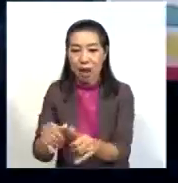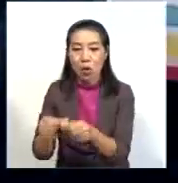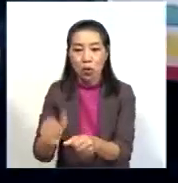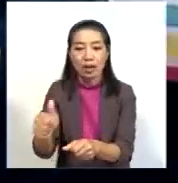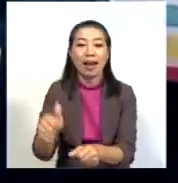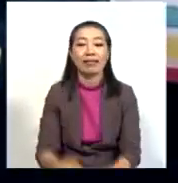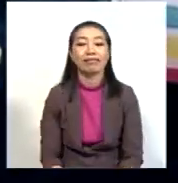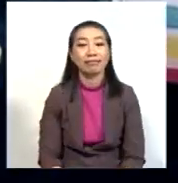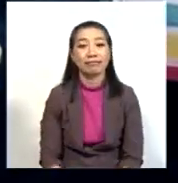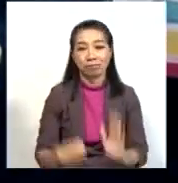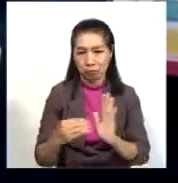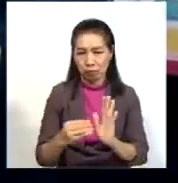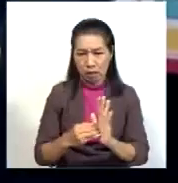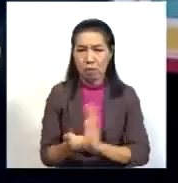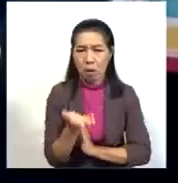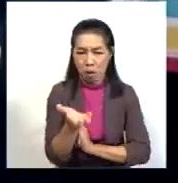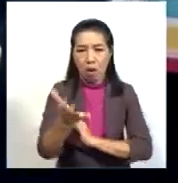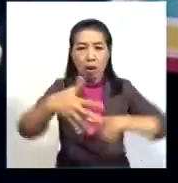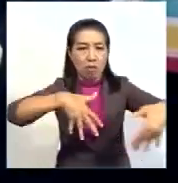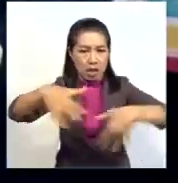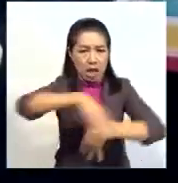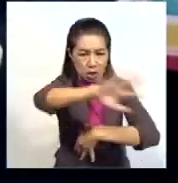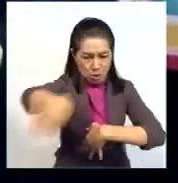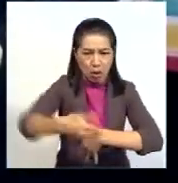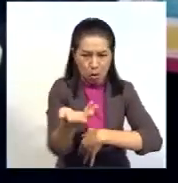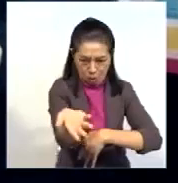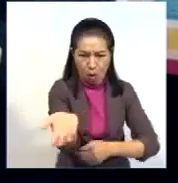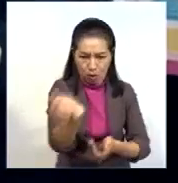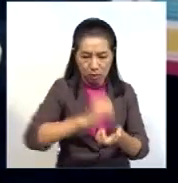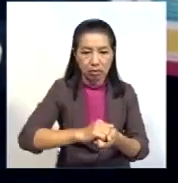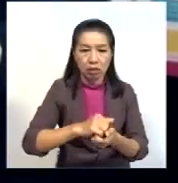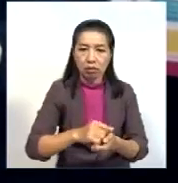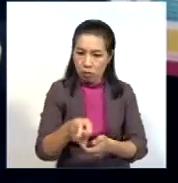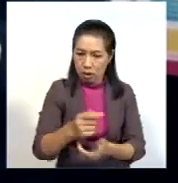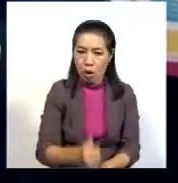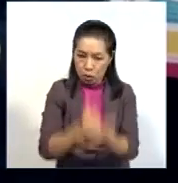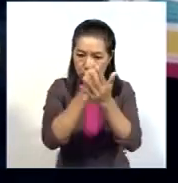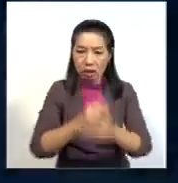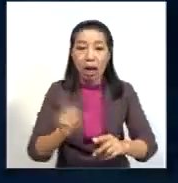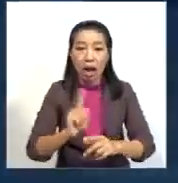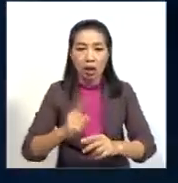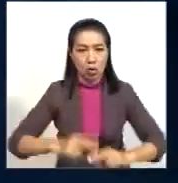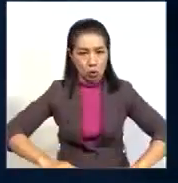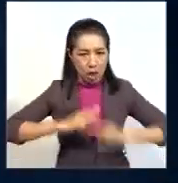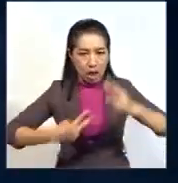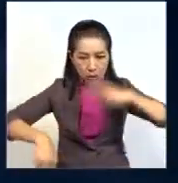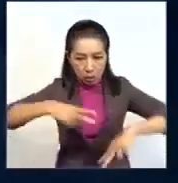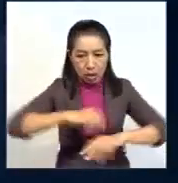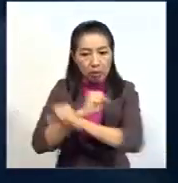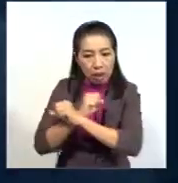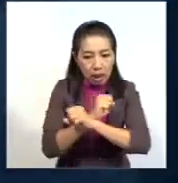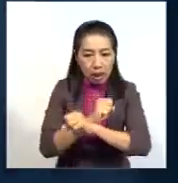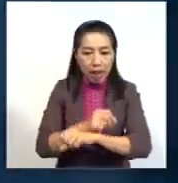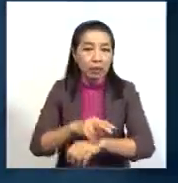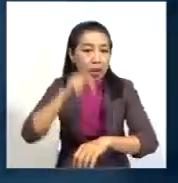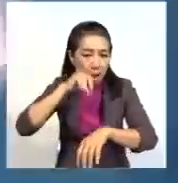ทางกรุงเทพมหานครเองเขาก็ขอความร่วมมือประชาชนนะคะว่าเรานี่แหละที่จะช่วยกันได้ดูแลสุขภาพของตัวเองมันล้างมือด้วยน้ำสะอา